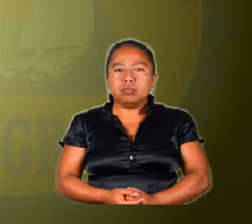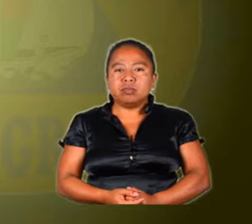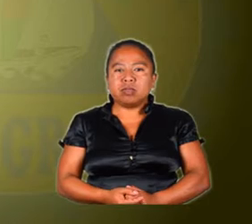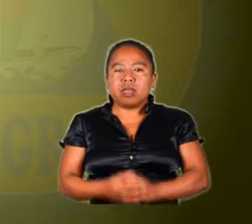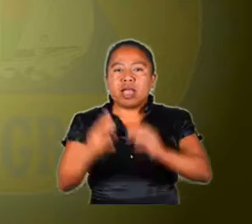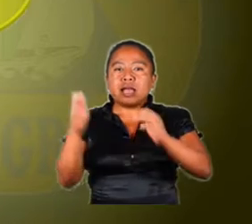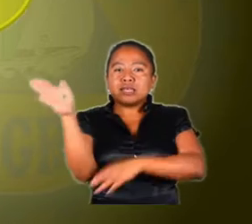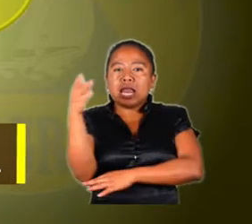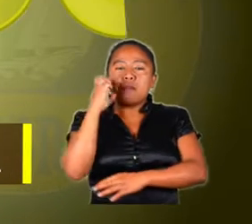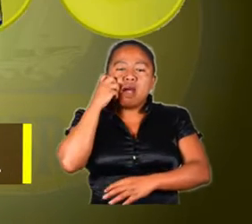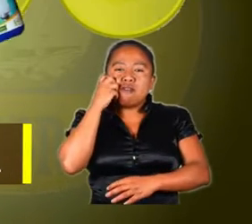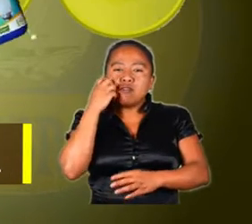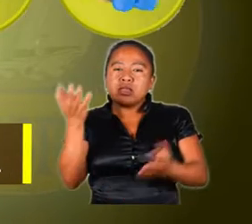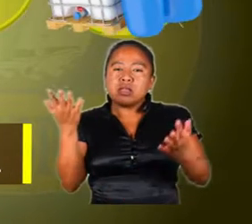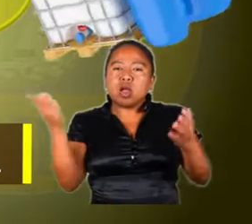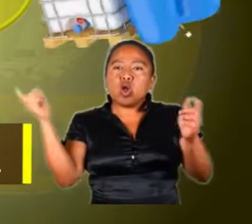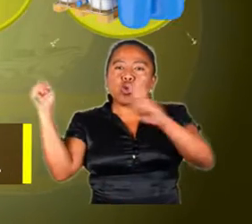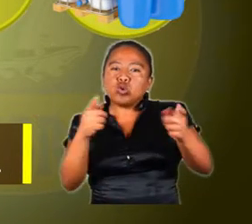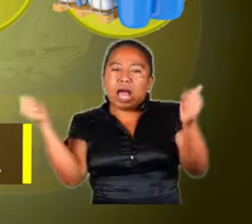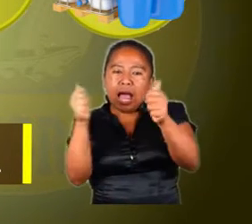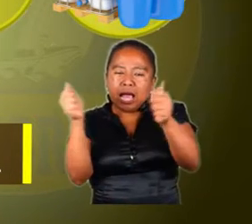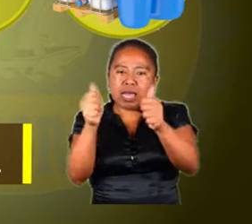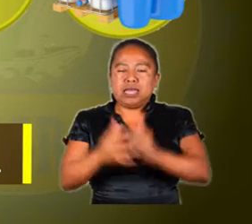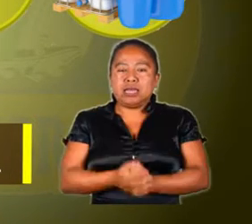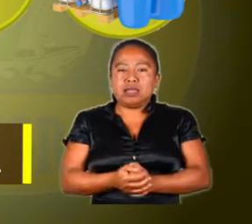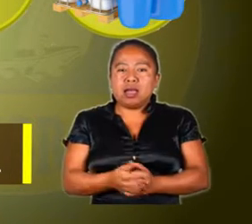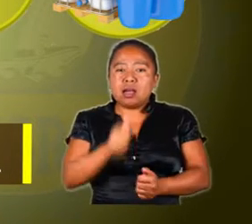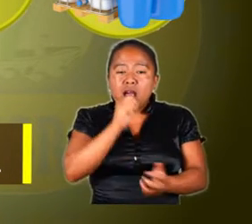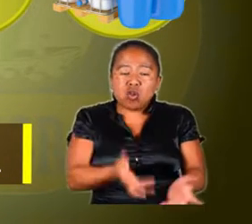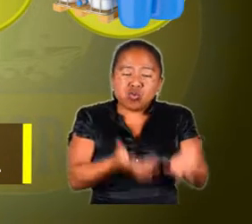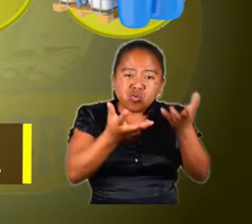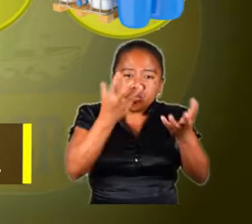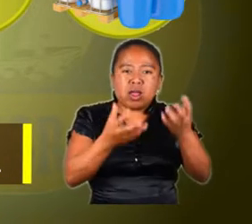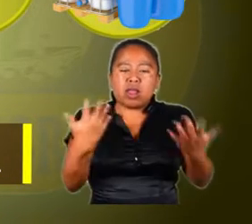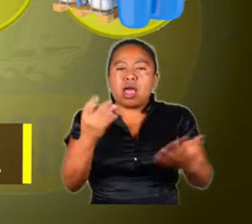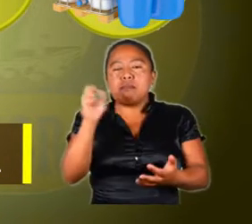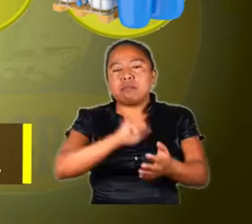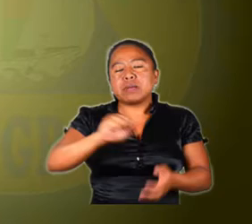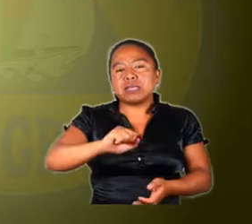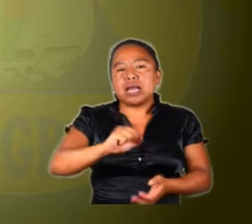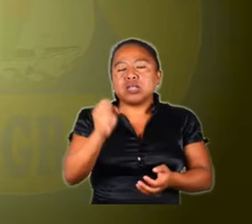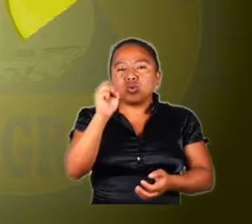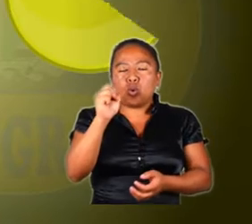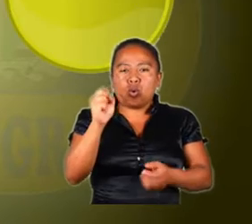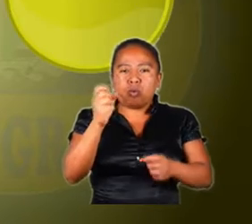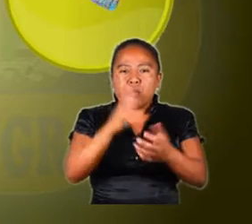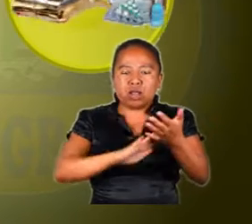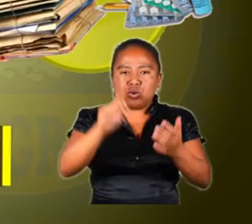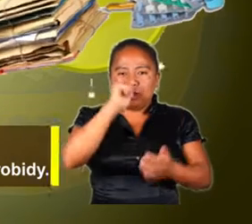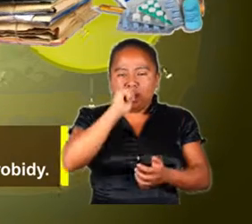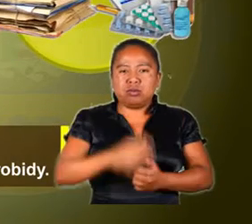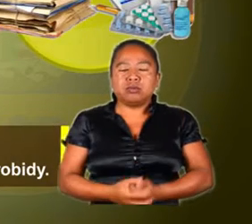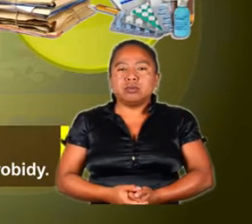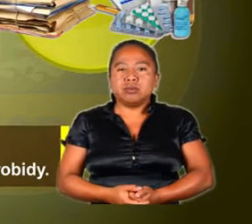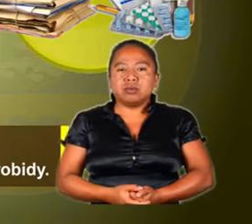Saina mavo, filazana loza manambana, mitandrema. Managona rano ka hampangotrao na mampiasa sur'eau anadiovana rano.